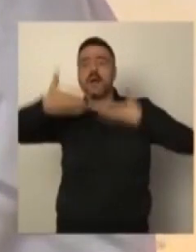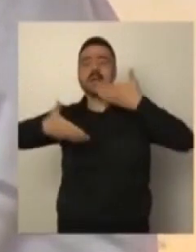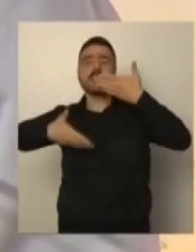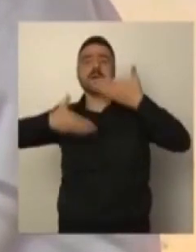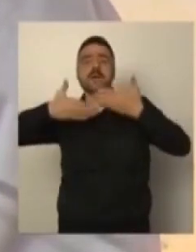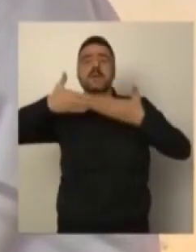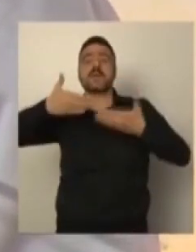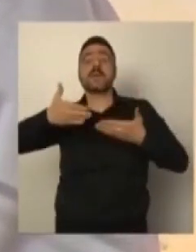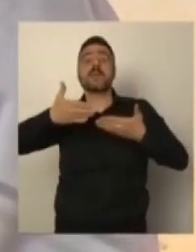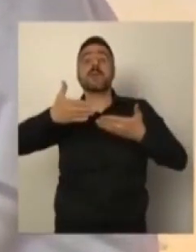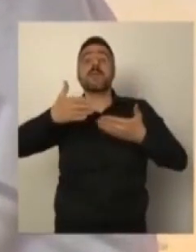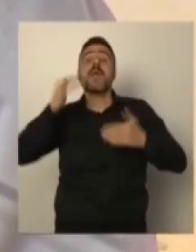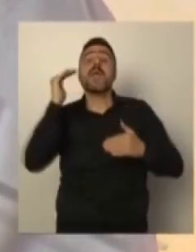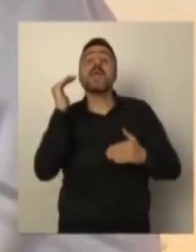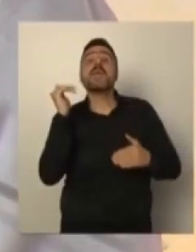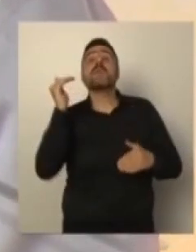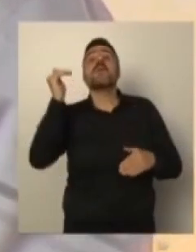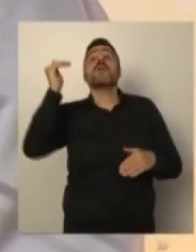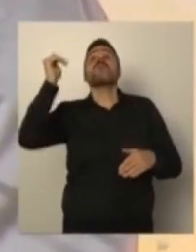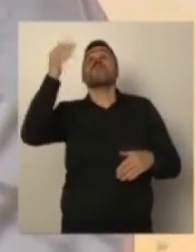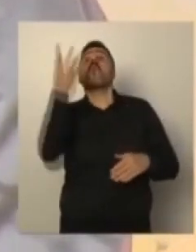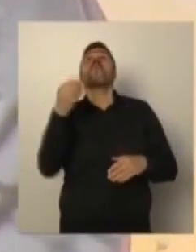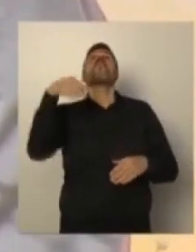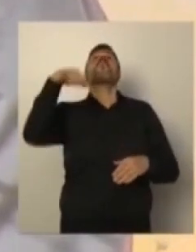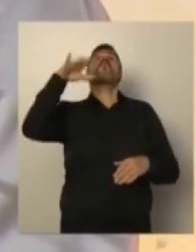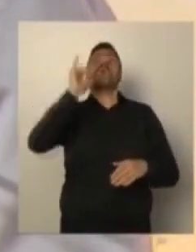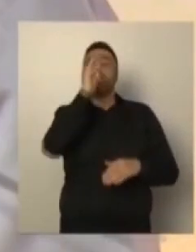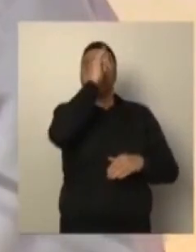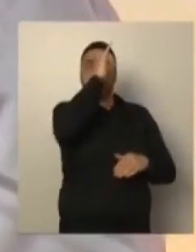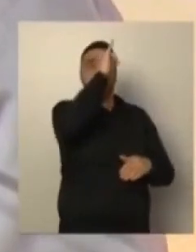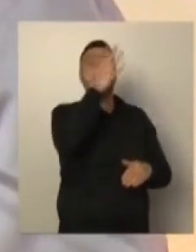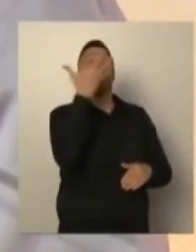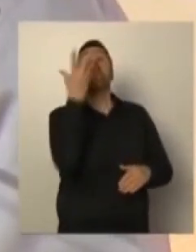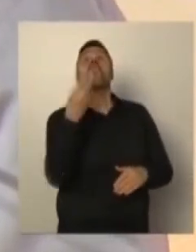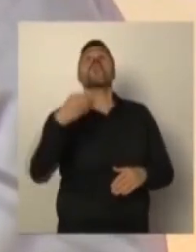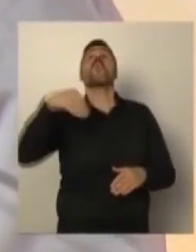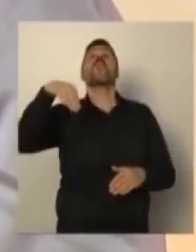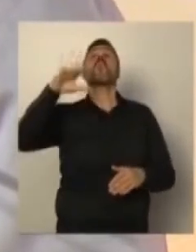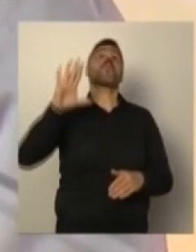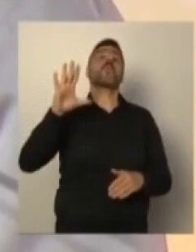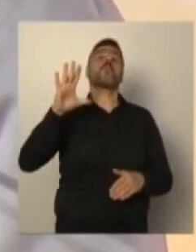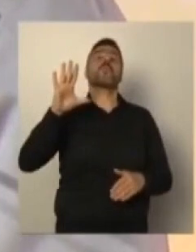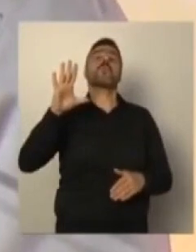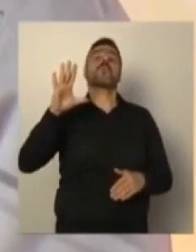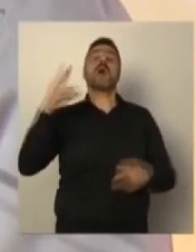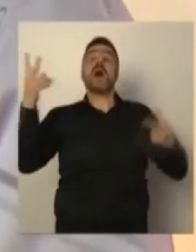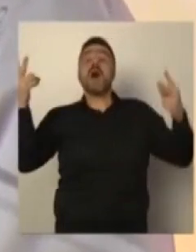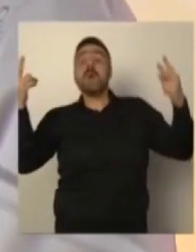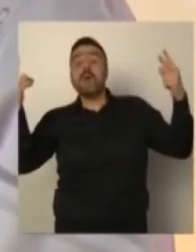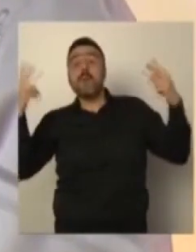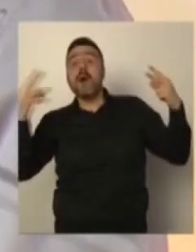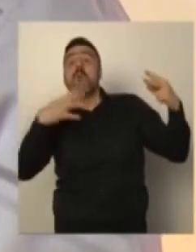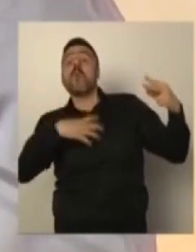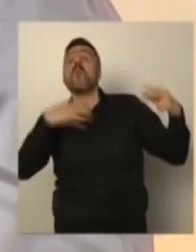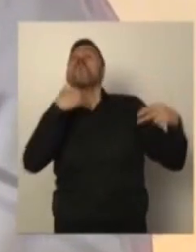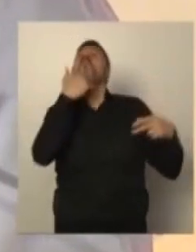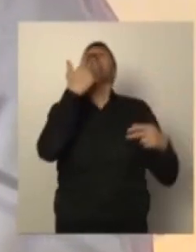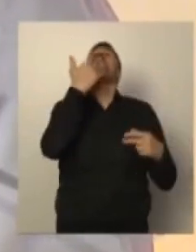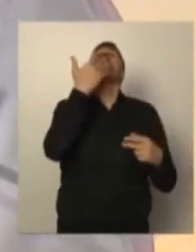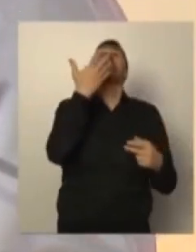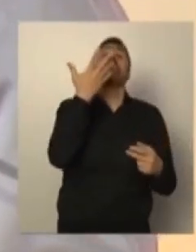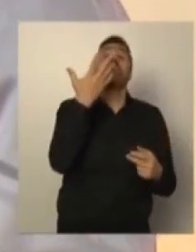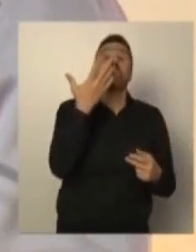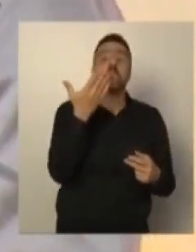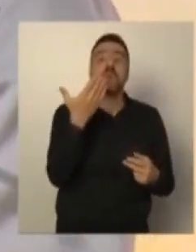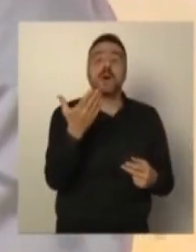Büyüklük taslamaktan sakınınız buyuruyor Rabbimiz. Yeryüzünde böbürlenerek dolaşma. Ne yeri